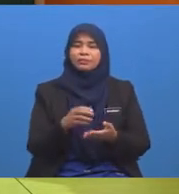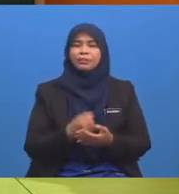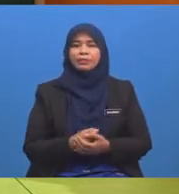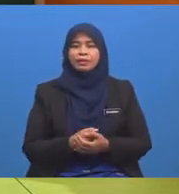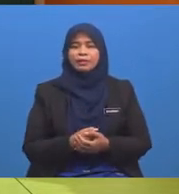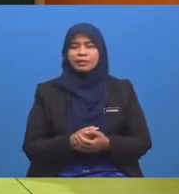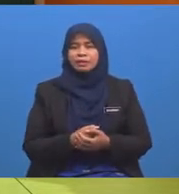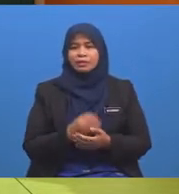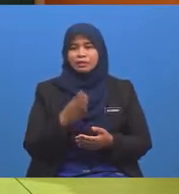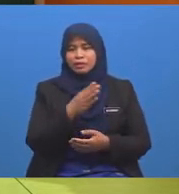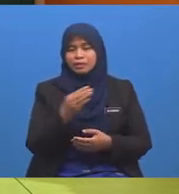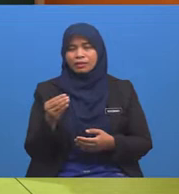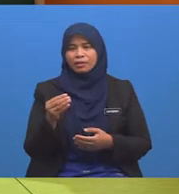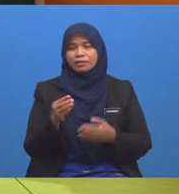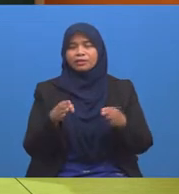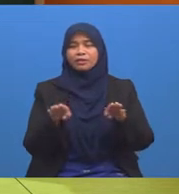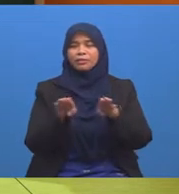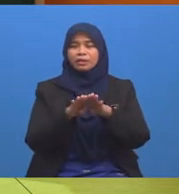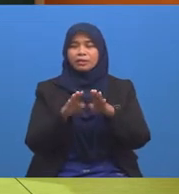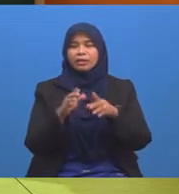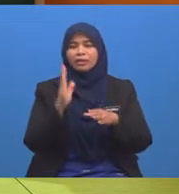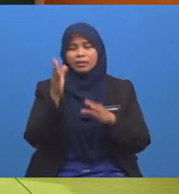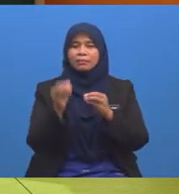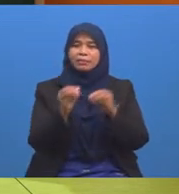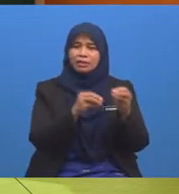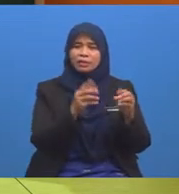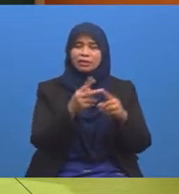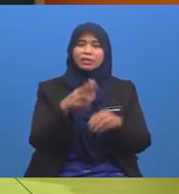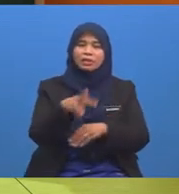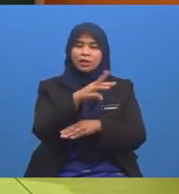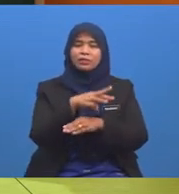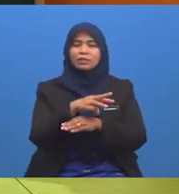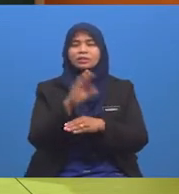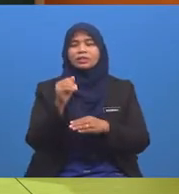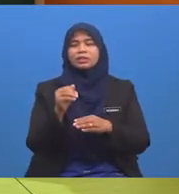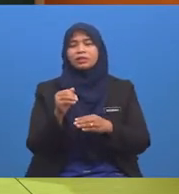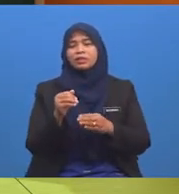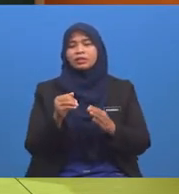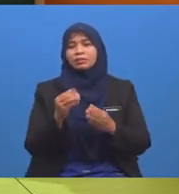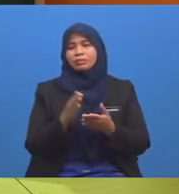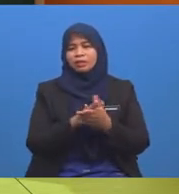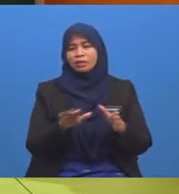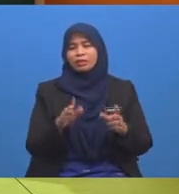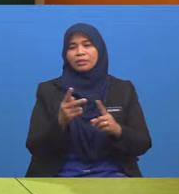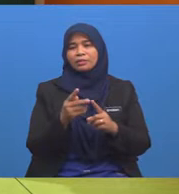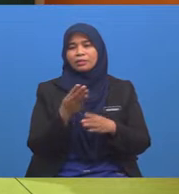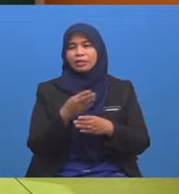fauna akan mati manakala sebahagiannya akan berpindah ke kawasan yang mempunyai habitat yang lebih